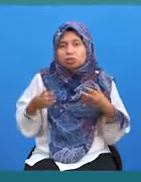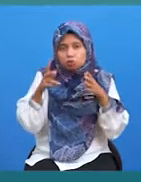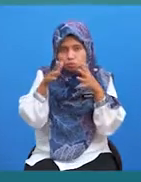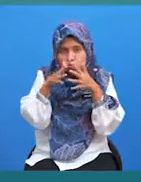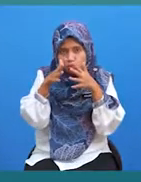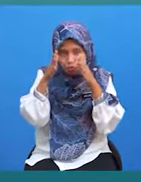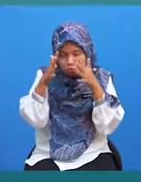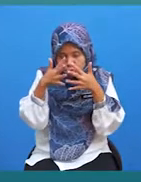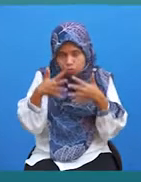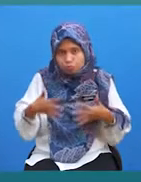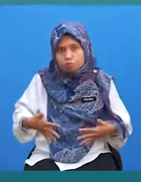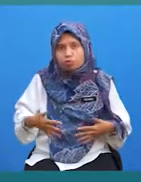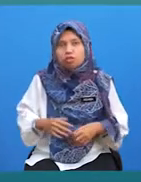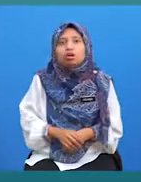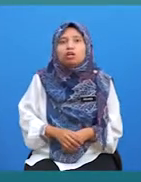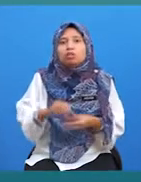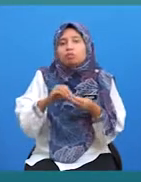Manakala bagi ayat yang kedua,